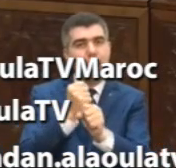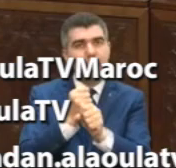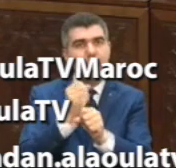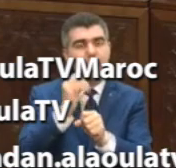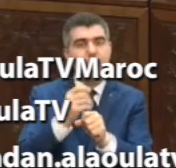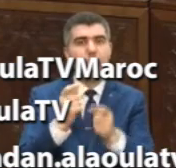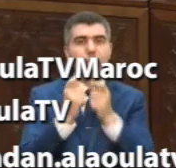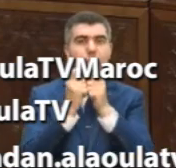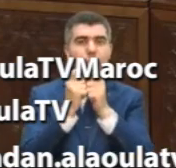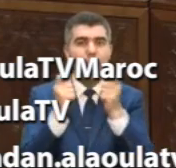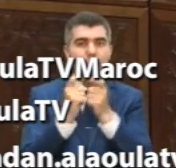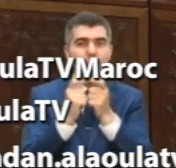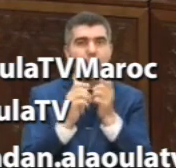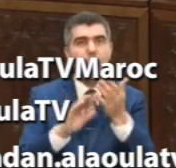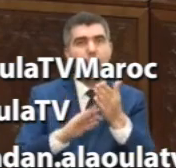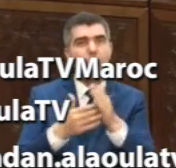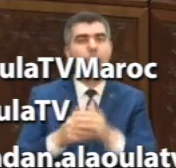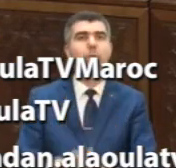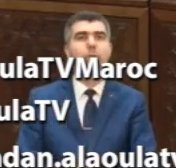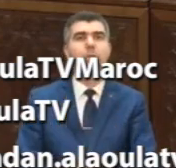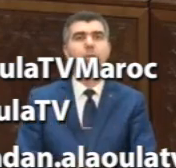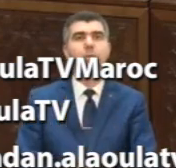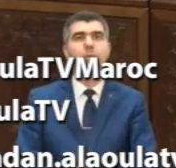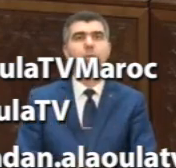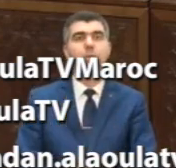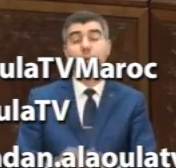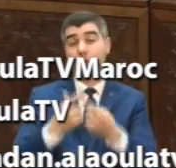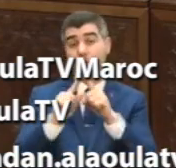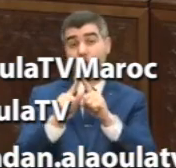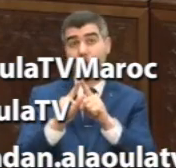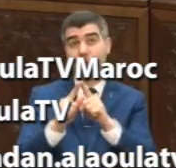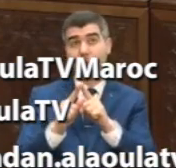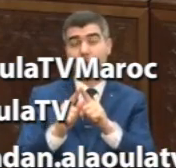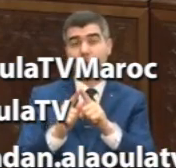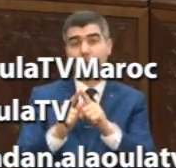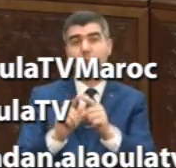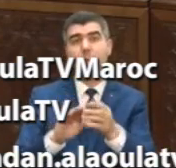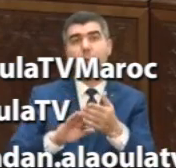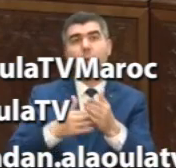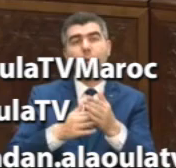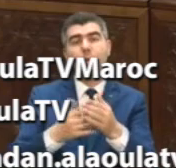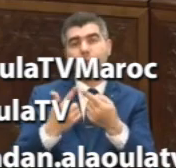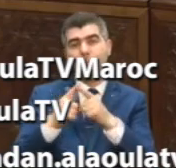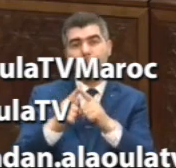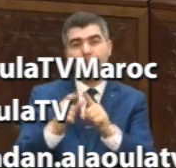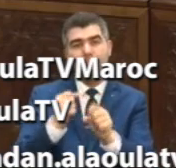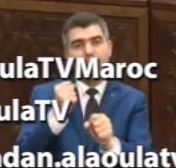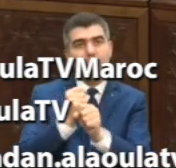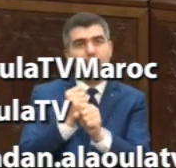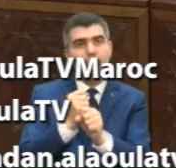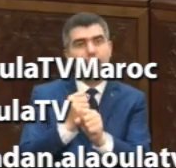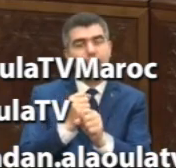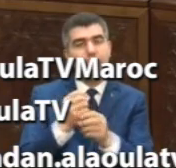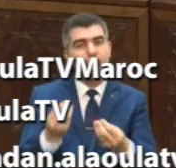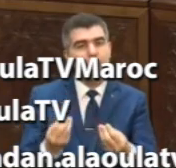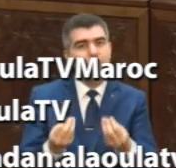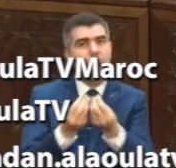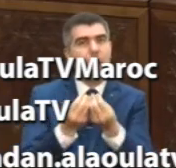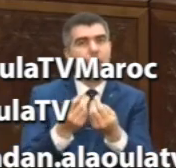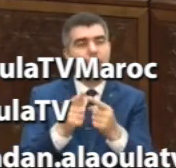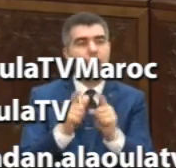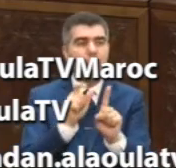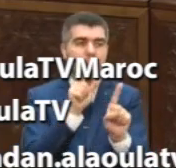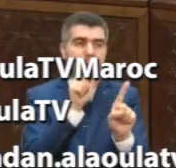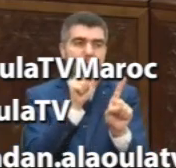شركات الحراسه واللي كتجعلها انها تؤدي واحد الخدمة ديال مراقبة